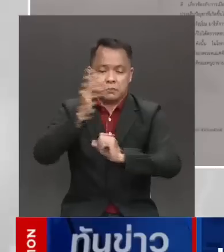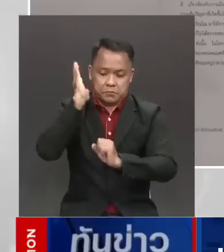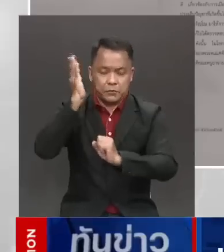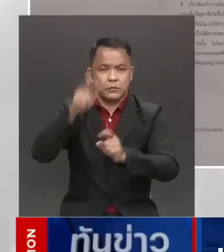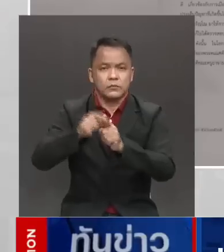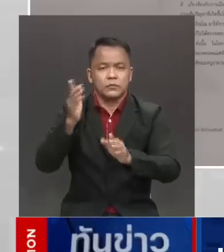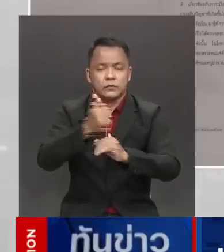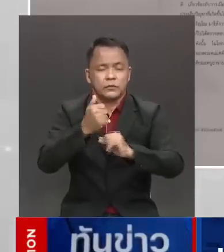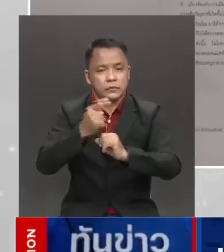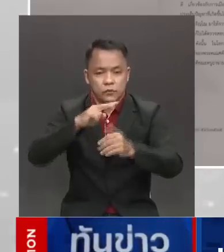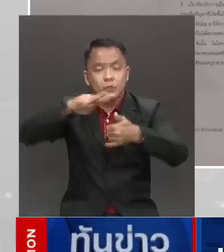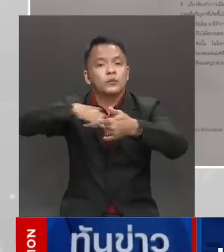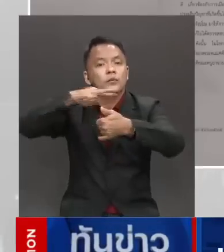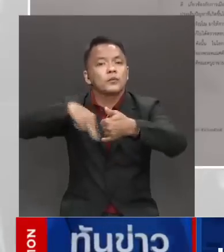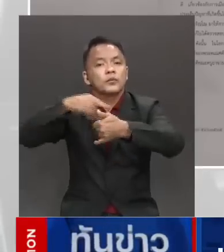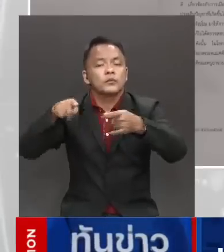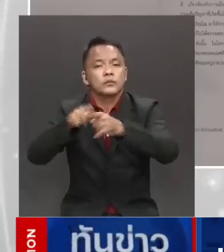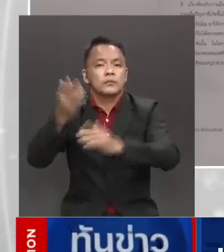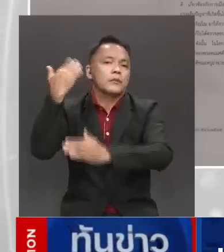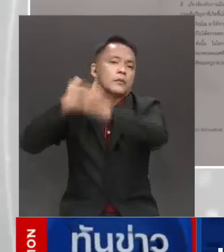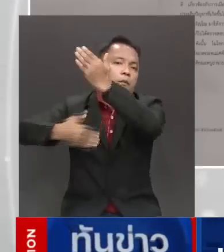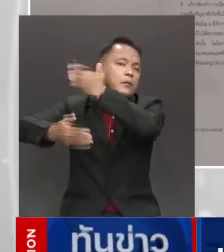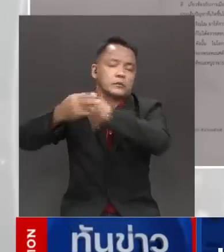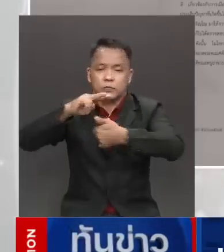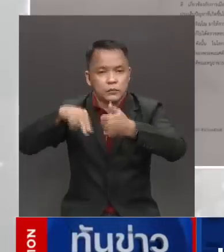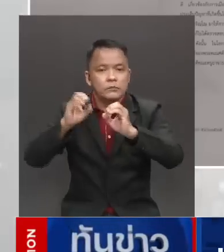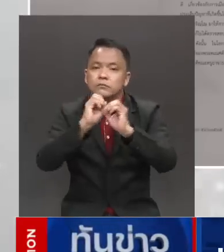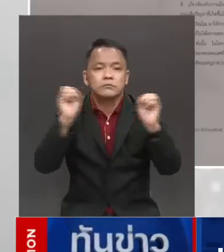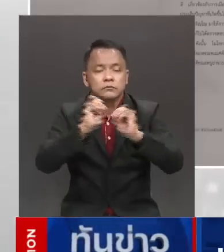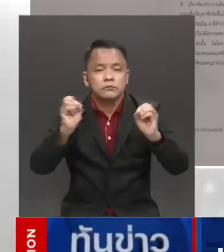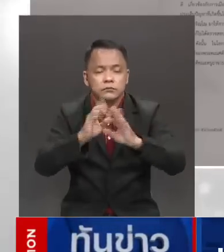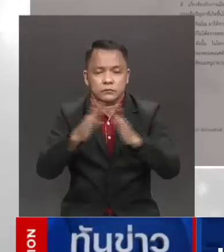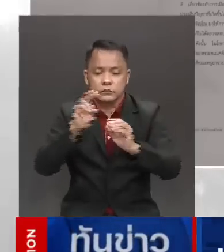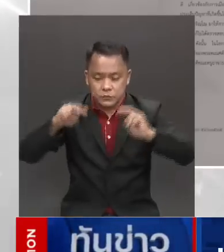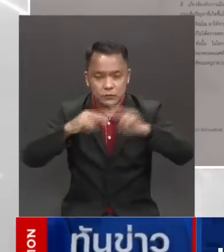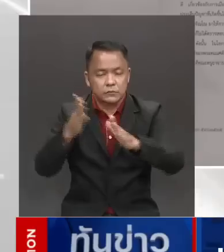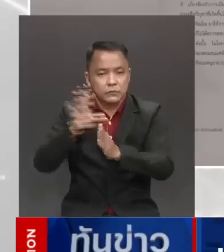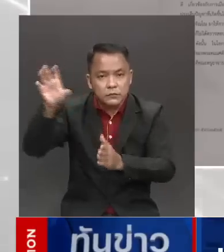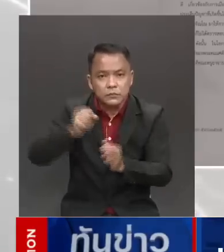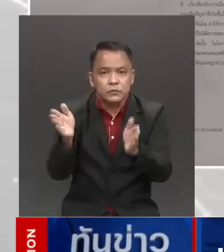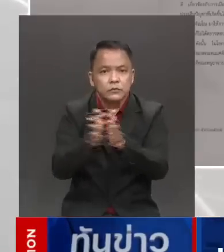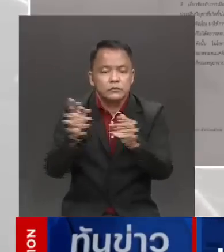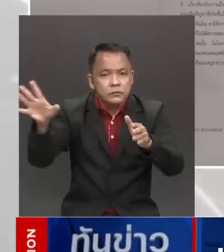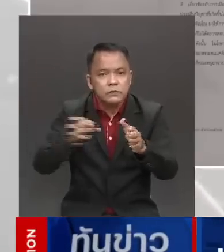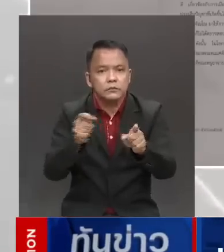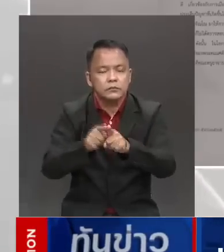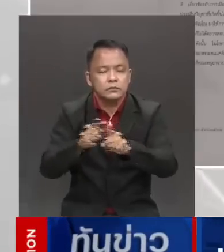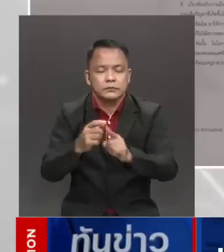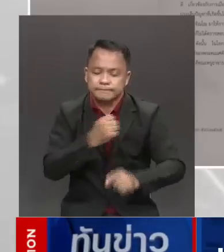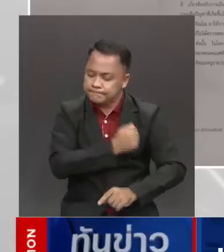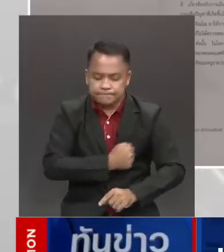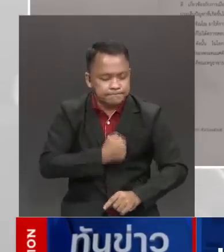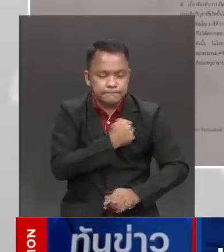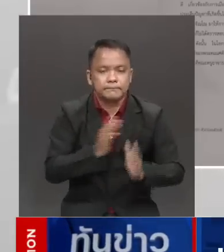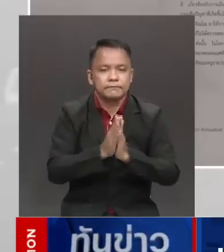รก็ไม่ได้ตรวจสอบในส่วนของประวัติแล้วก็พอไม่ได้ตรวจสอบประวัติแล้วดึงมาร่วมทีมก็ถือว่าเหมือนเสียใจกับเหตุการณ์